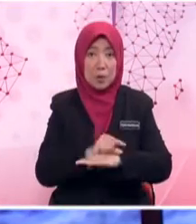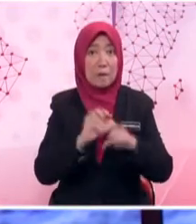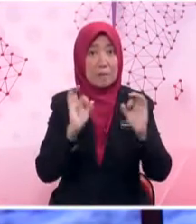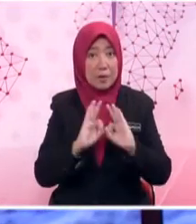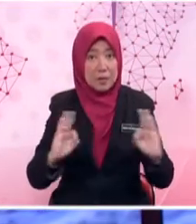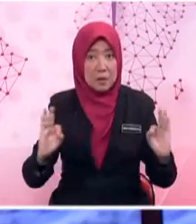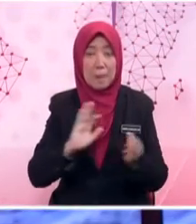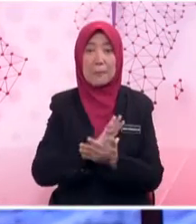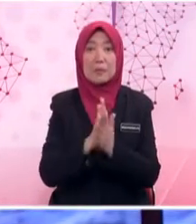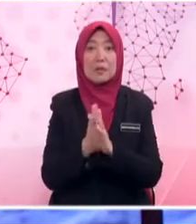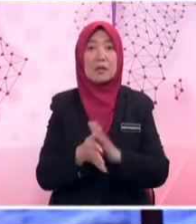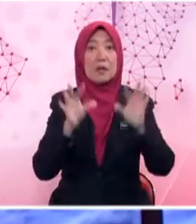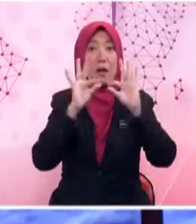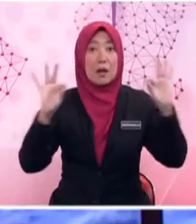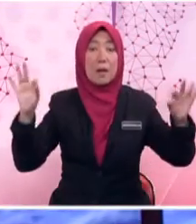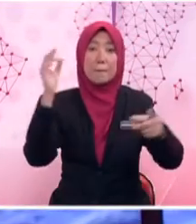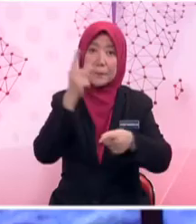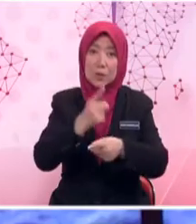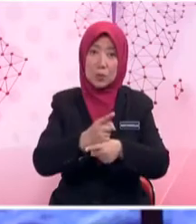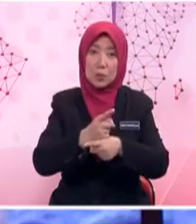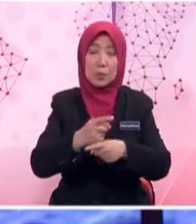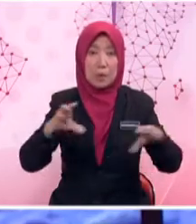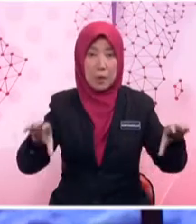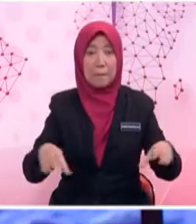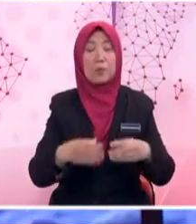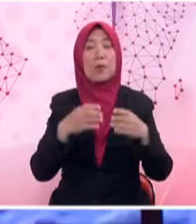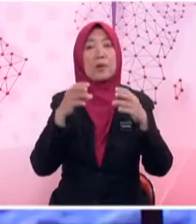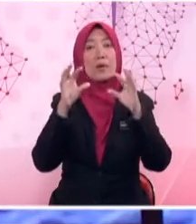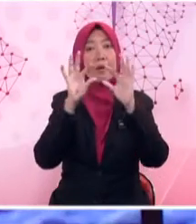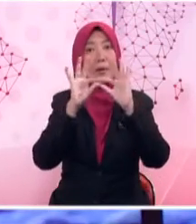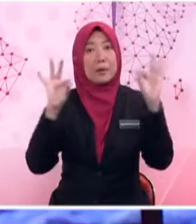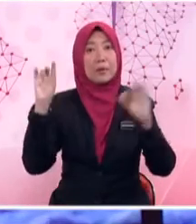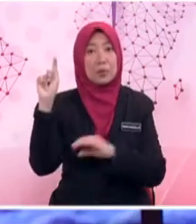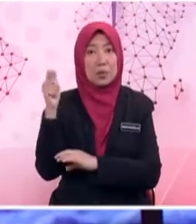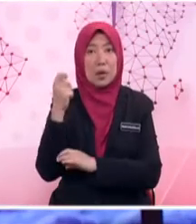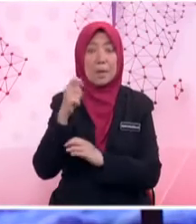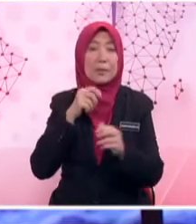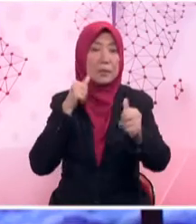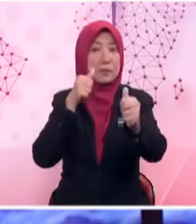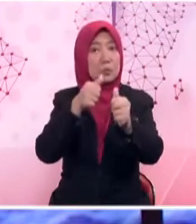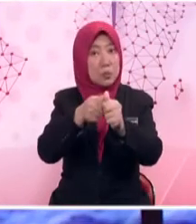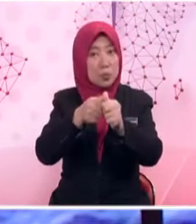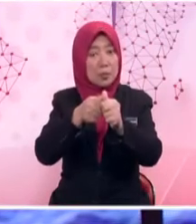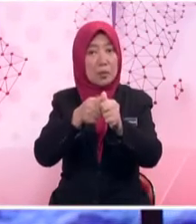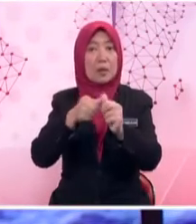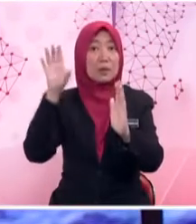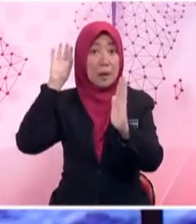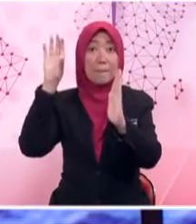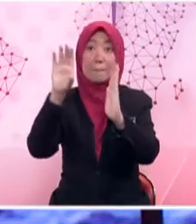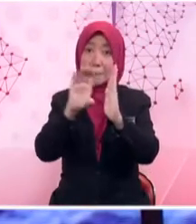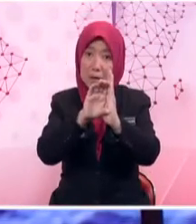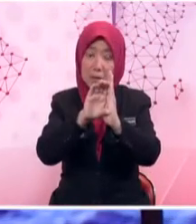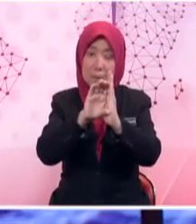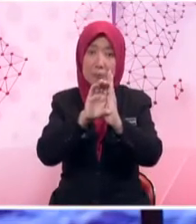dan juga membina ayat tunggal menggunakan gambar dan juga dapat berkomunikasi